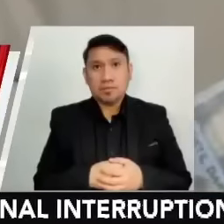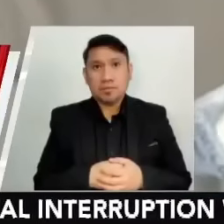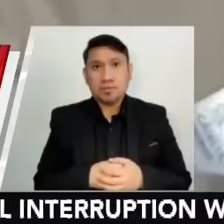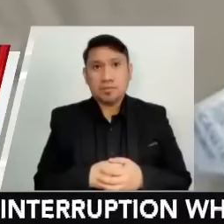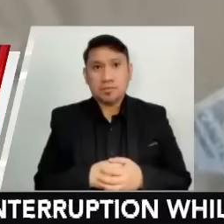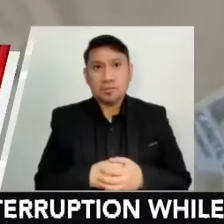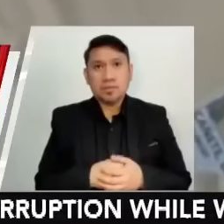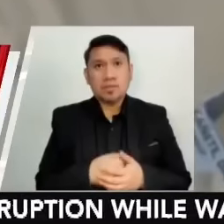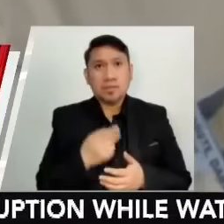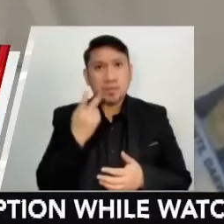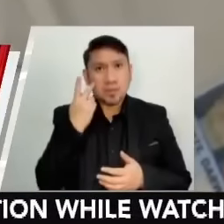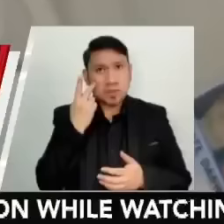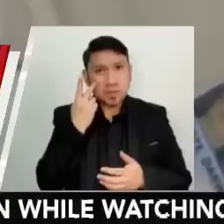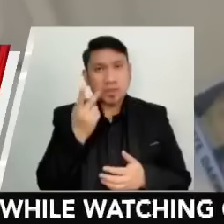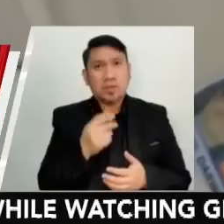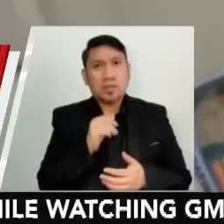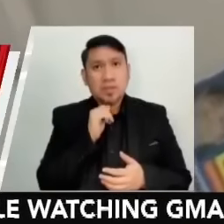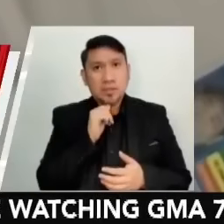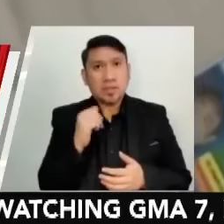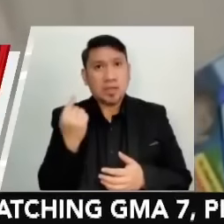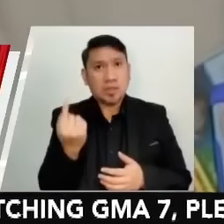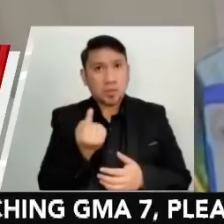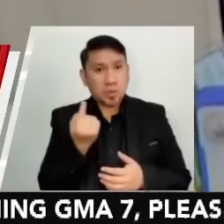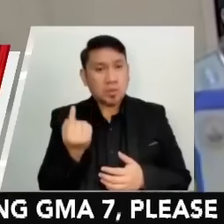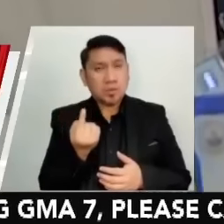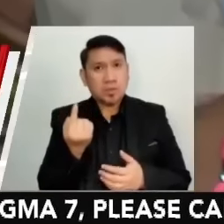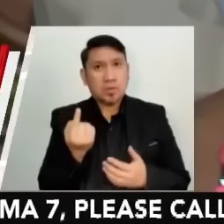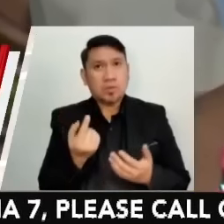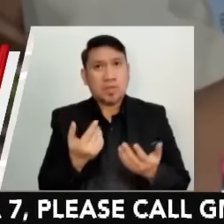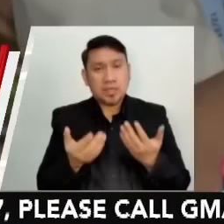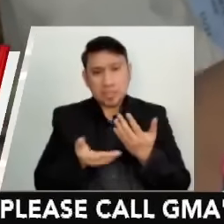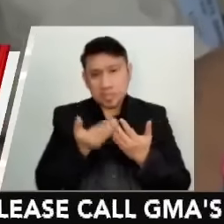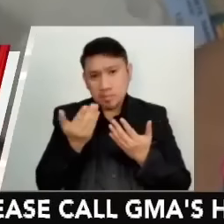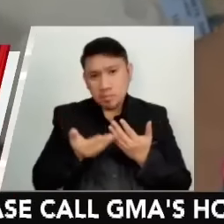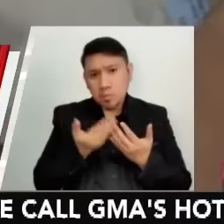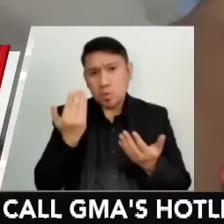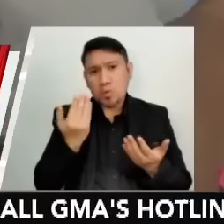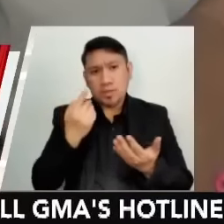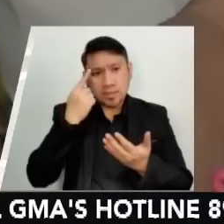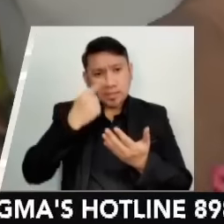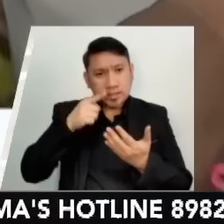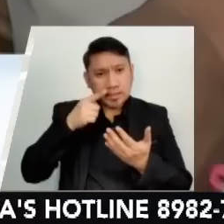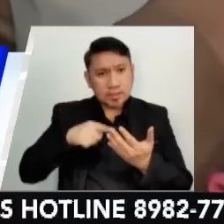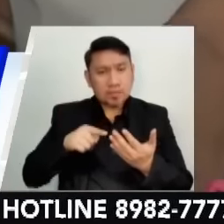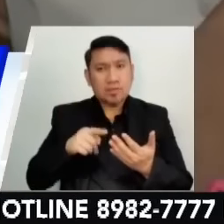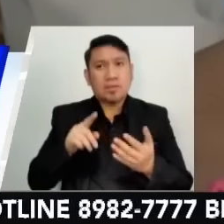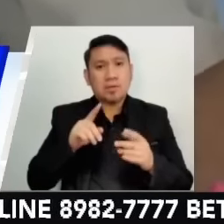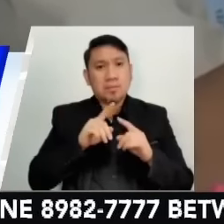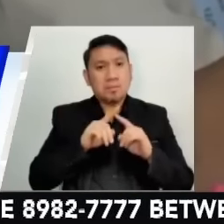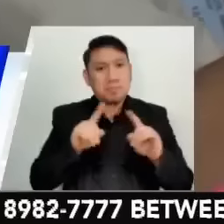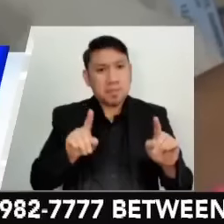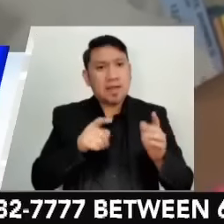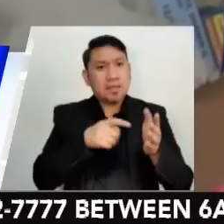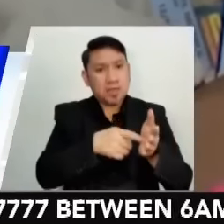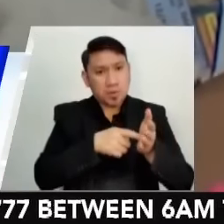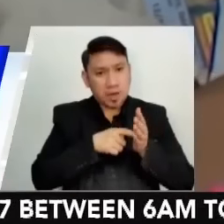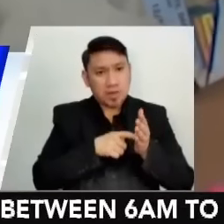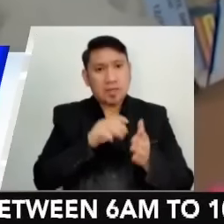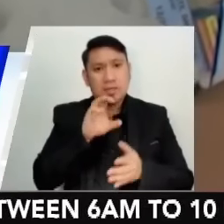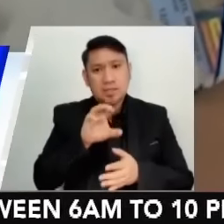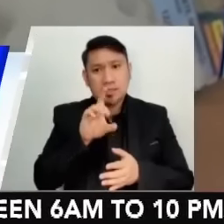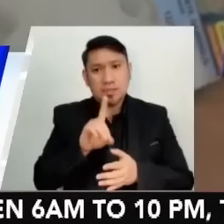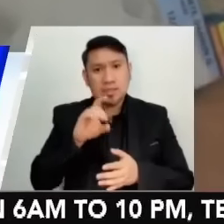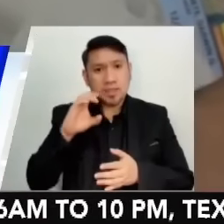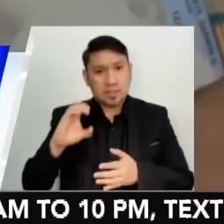hindi yung ordinaryong inspection, hindi ganon. Requirement ng CDC na mag-submit ang